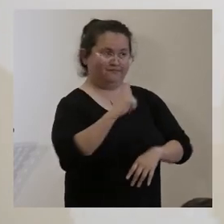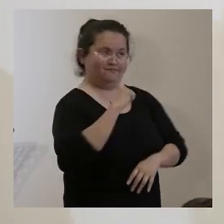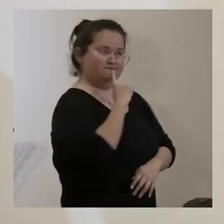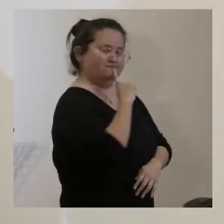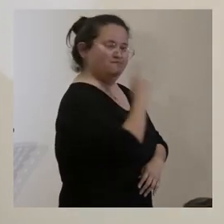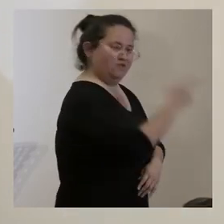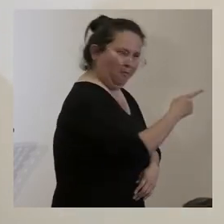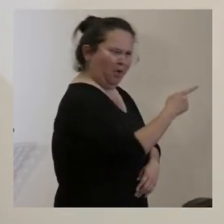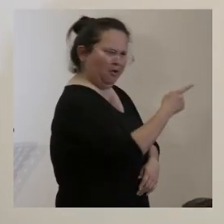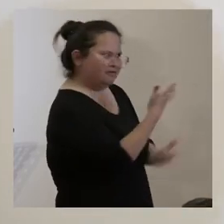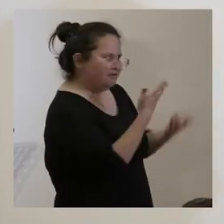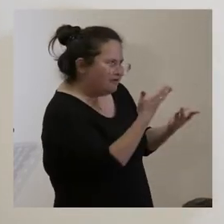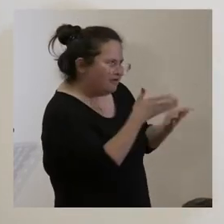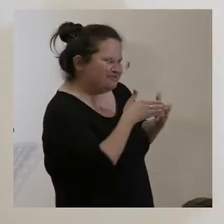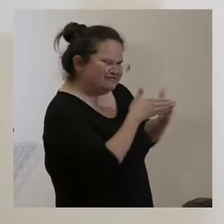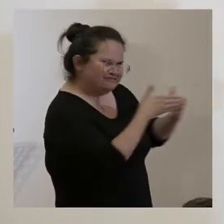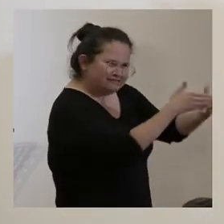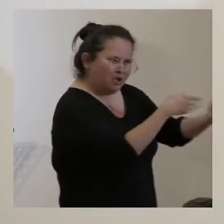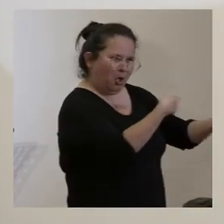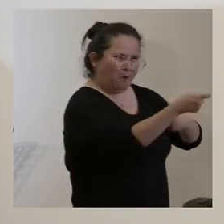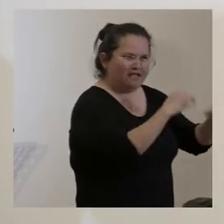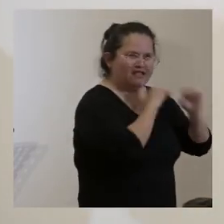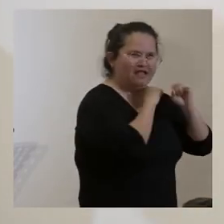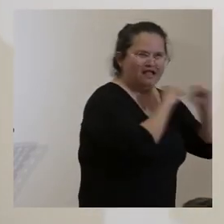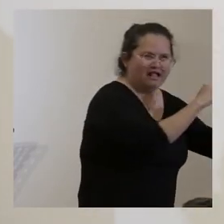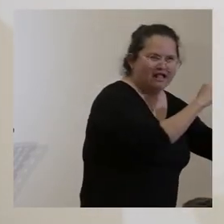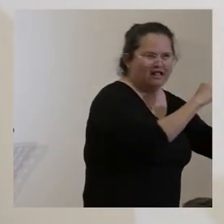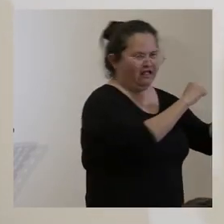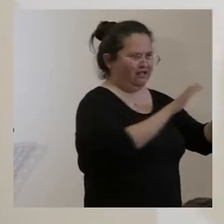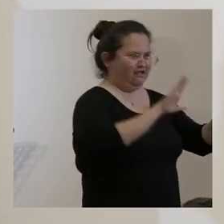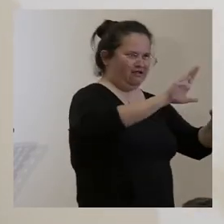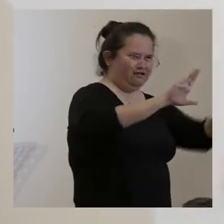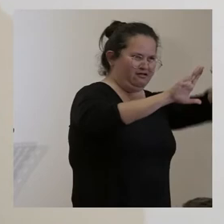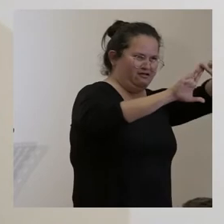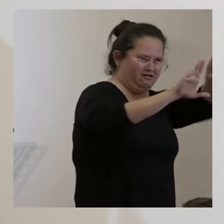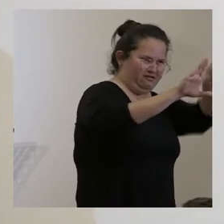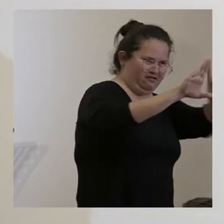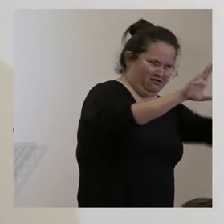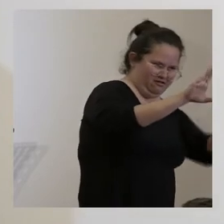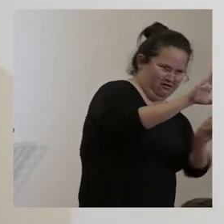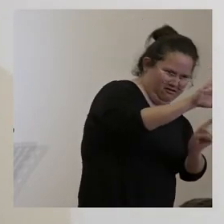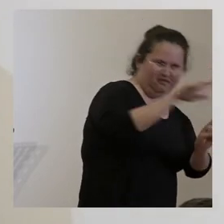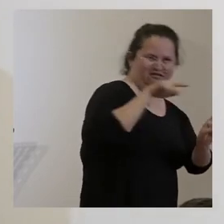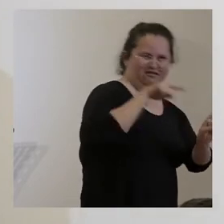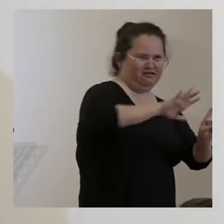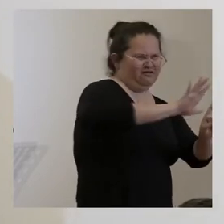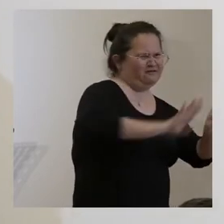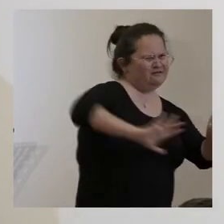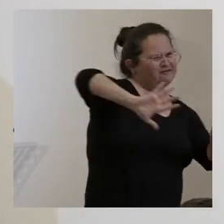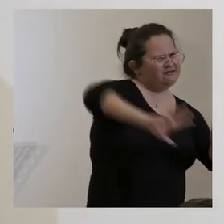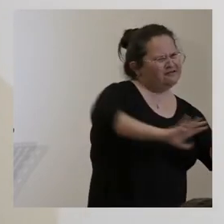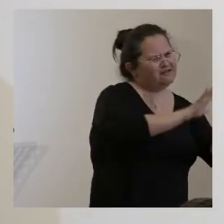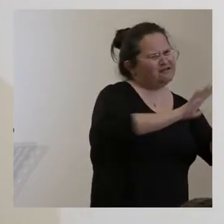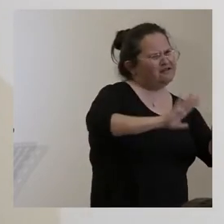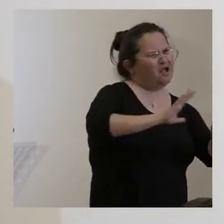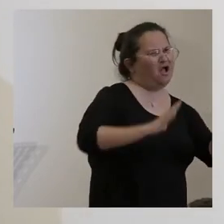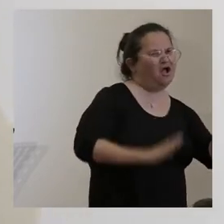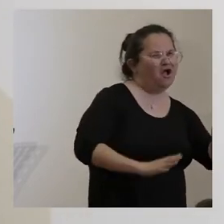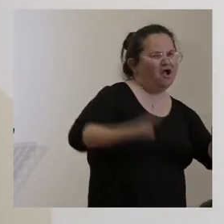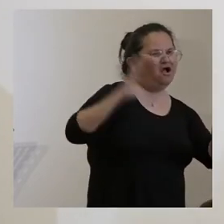d'Angole et il mouille son navire dans le site de Malimbe, qui se